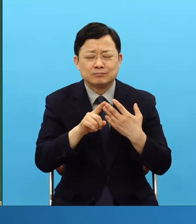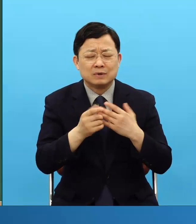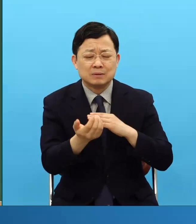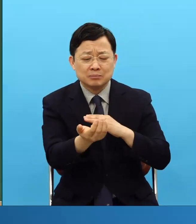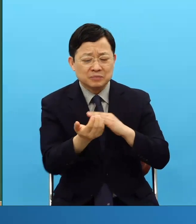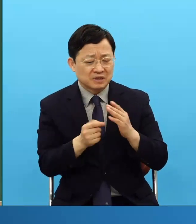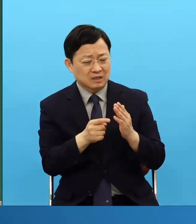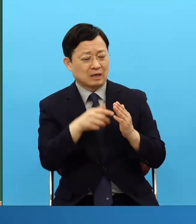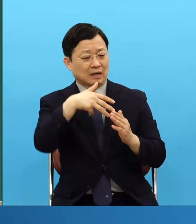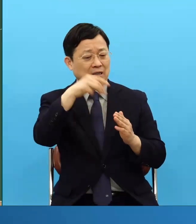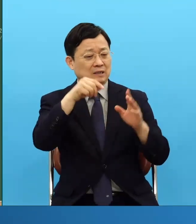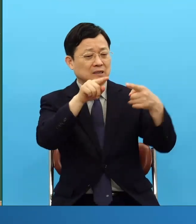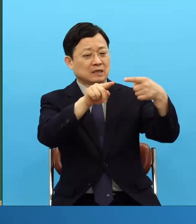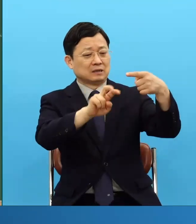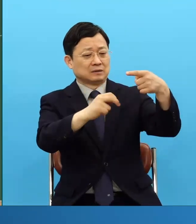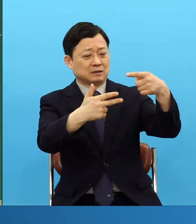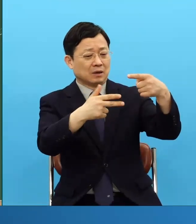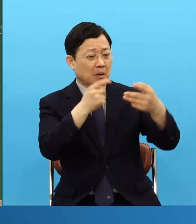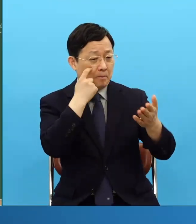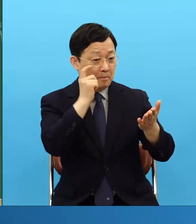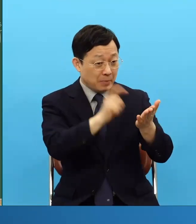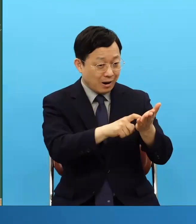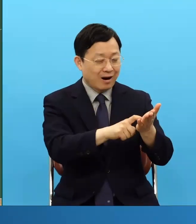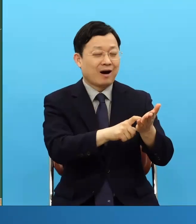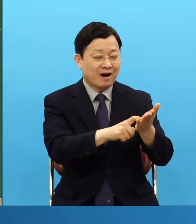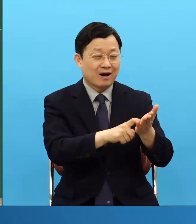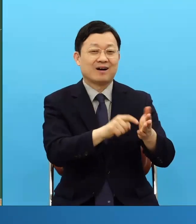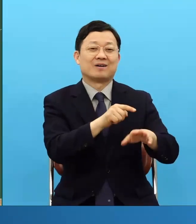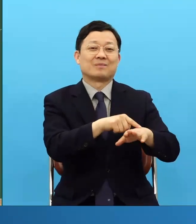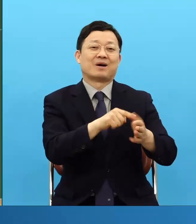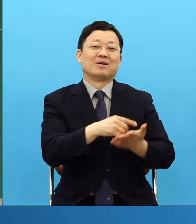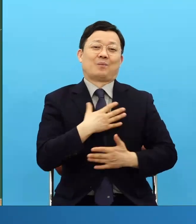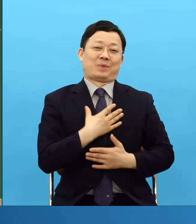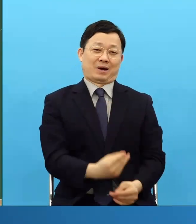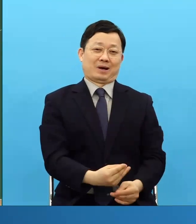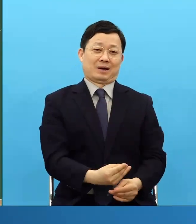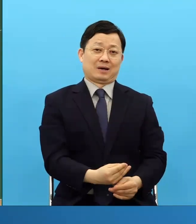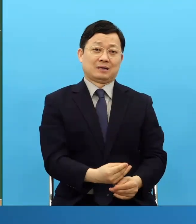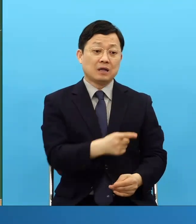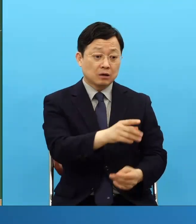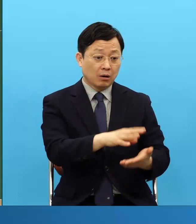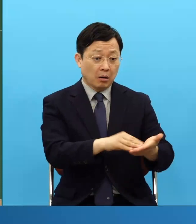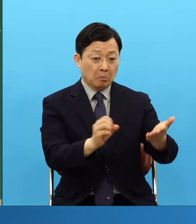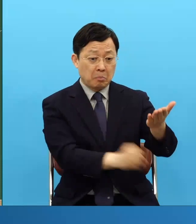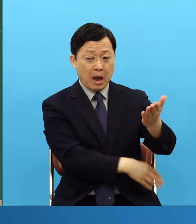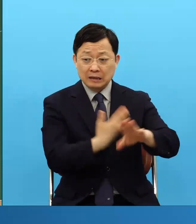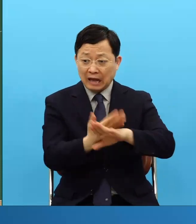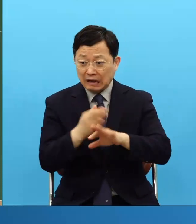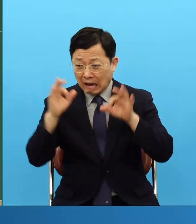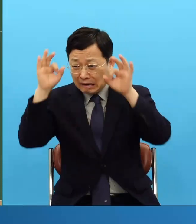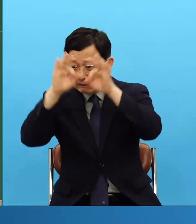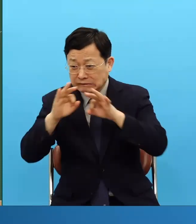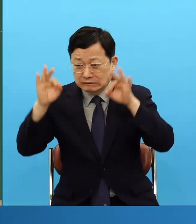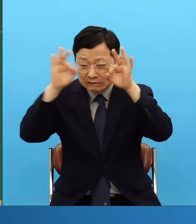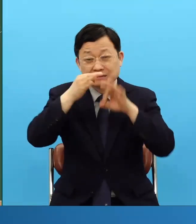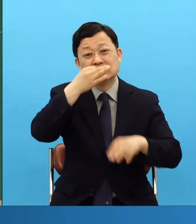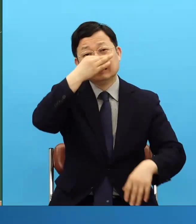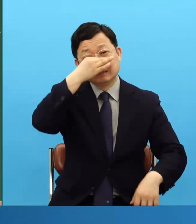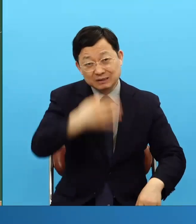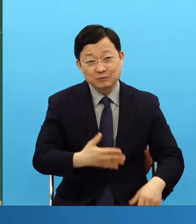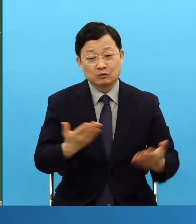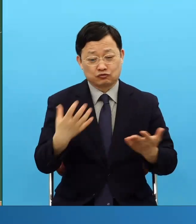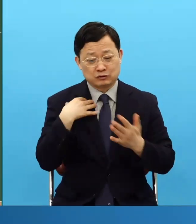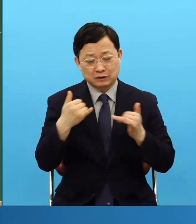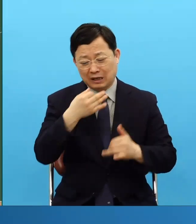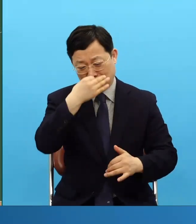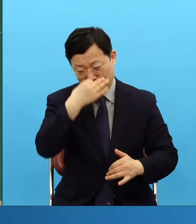church with that? You see 그럼 here 그게 더 already. 편해집니다. And that's 아무나 easier to 막 do. 복잡해지죠. Then anything else is too 중직자 complicated. 하는 게 힘들어요. And so just being a